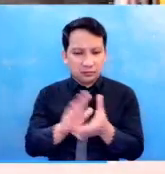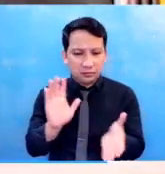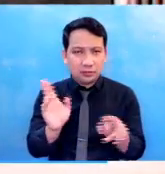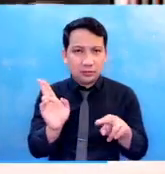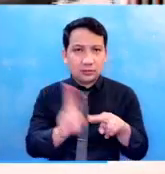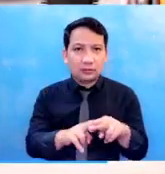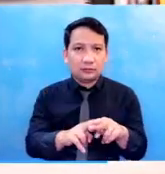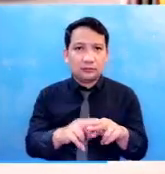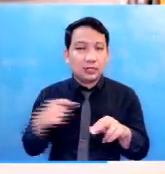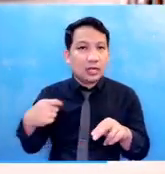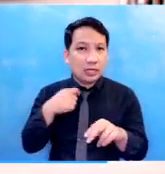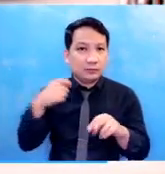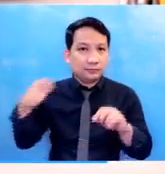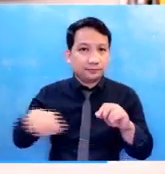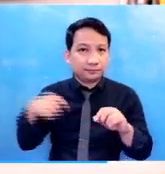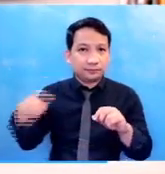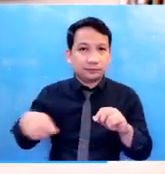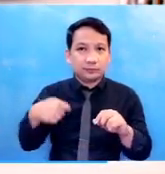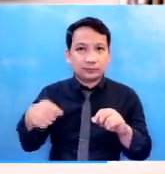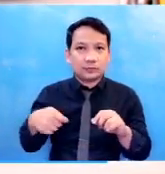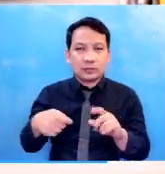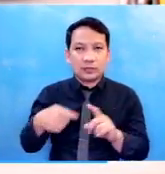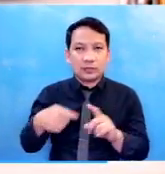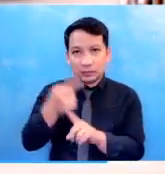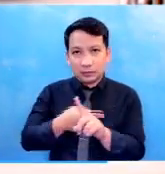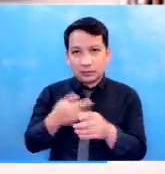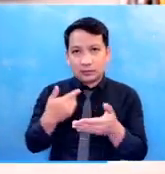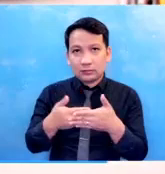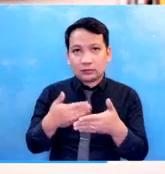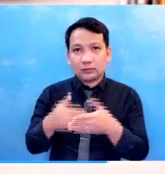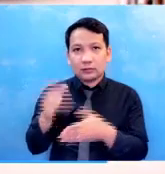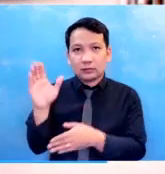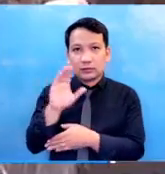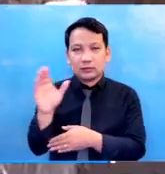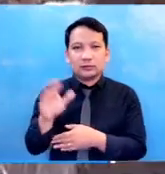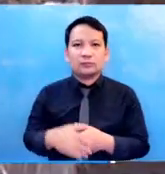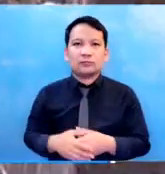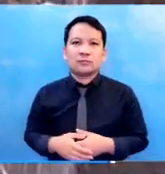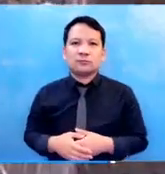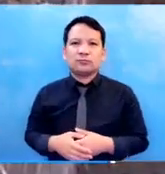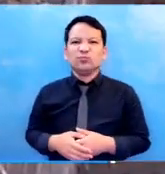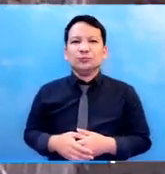presyo ng lechon kahit na isang buwan na lang bago magpasko.